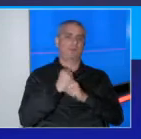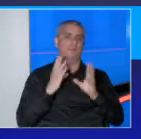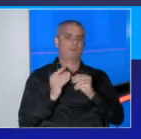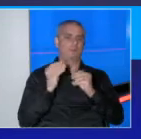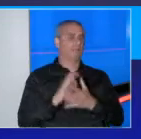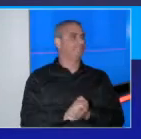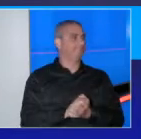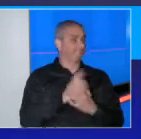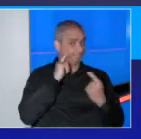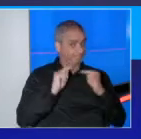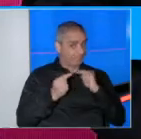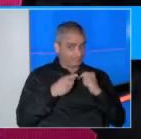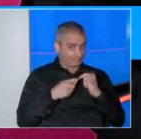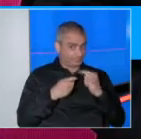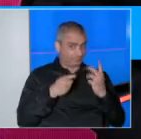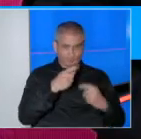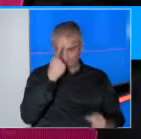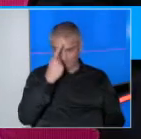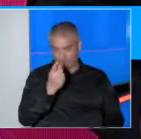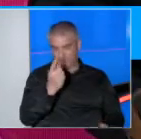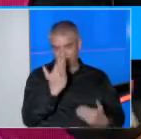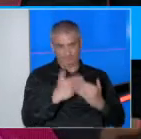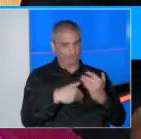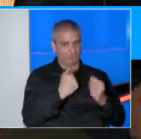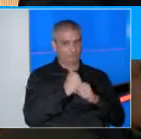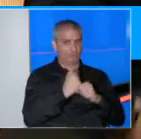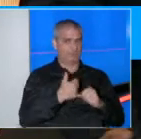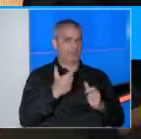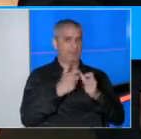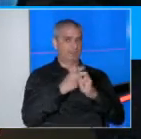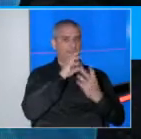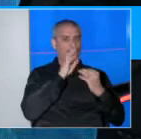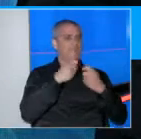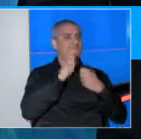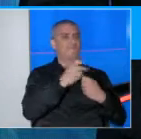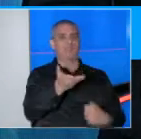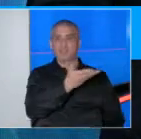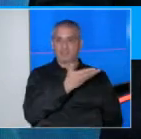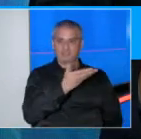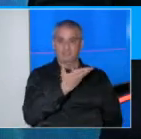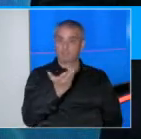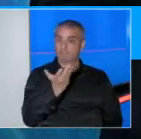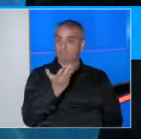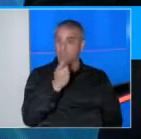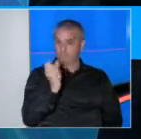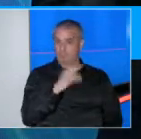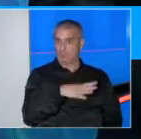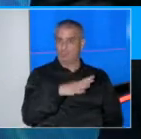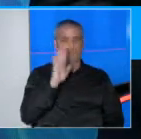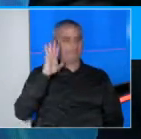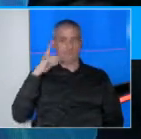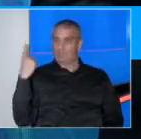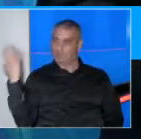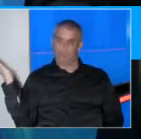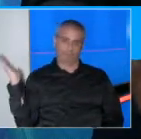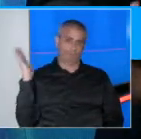פה. אז המחלוקות האלו, טל, אתה יודע, אתה בסופו של דבר מנהל סיעה, אתה מדבר עם חברי הכנסת, הם באים מרקע